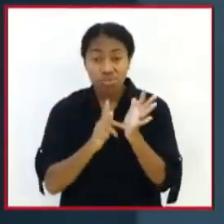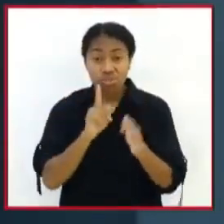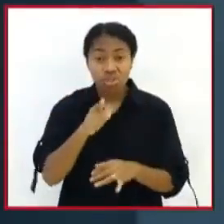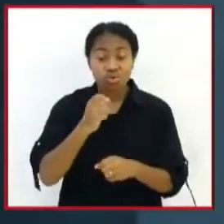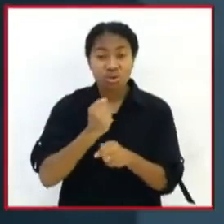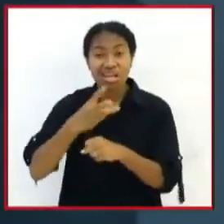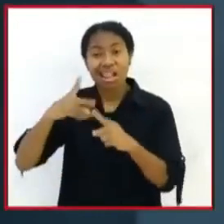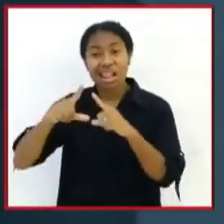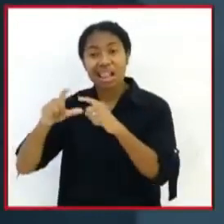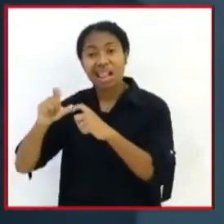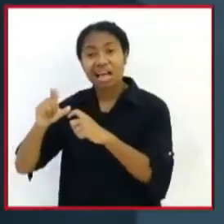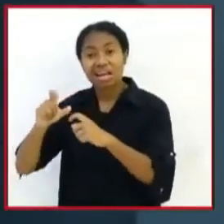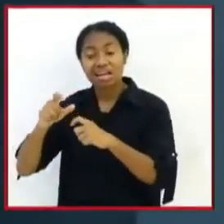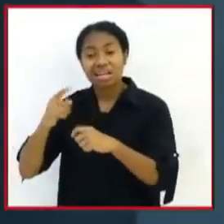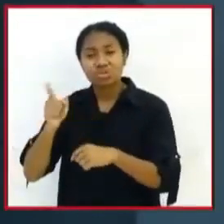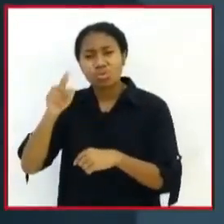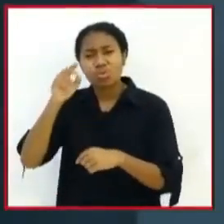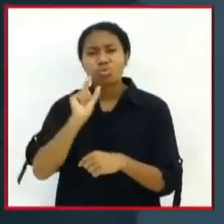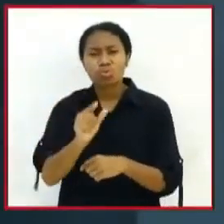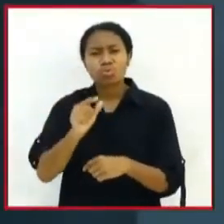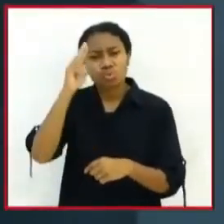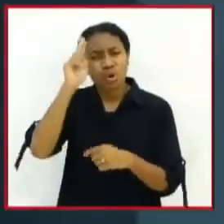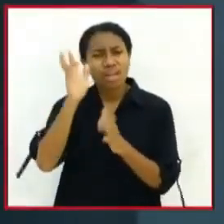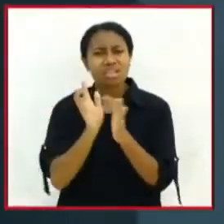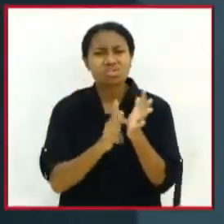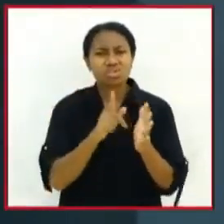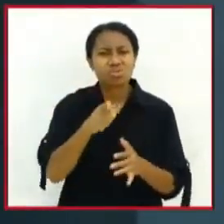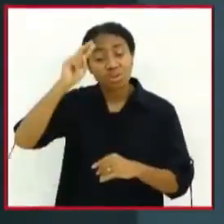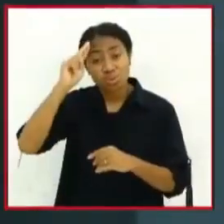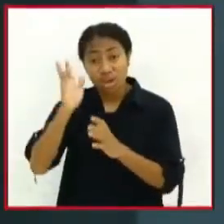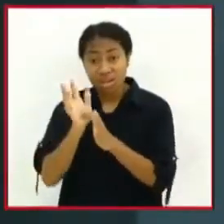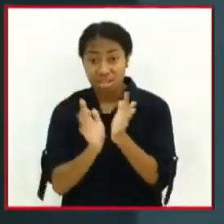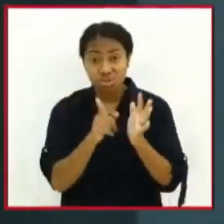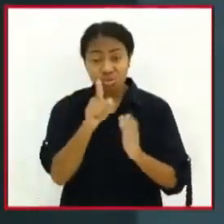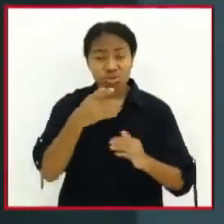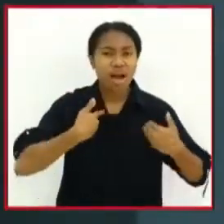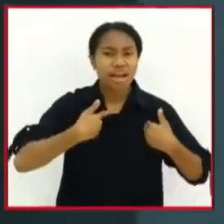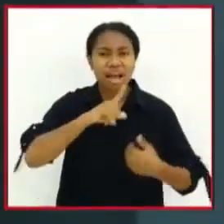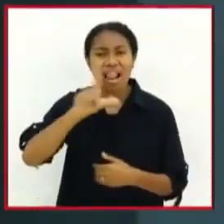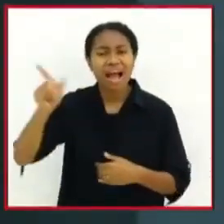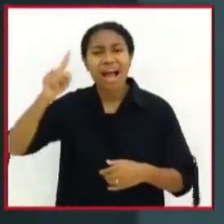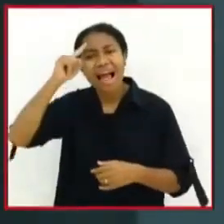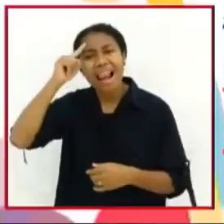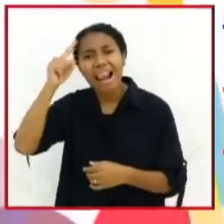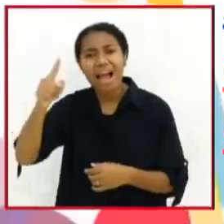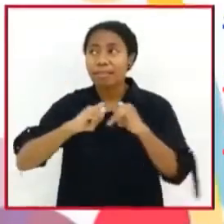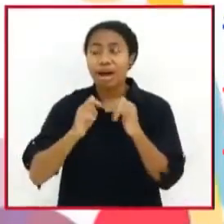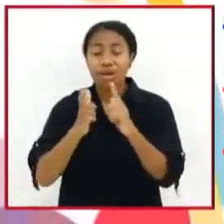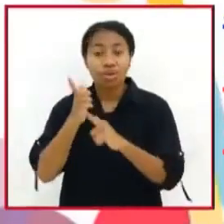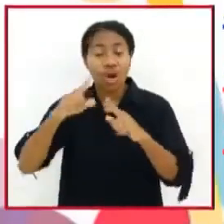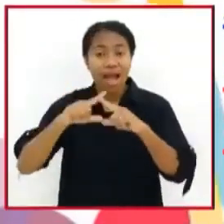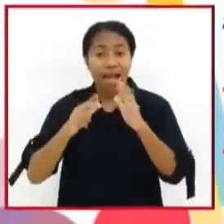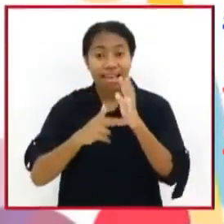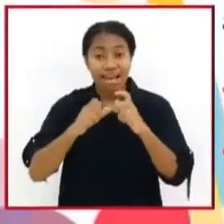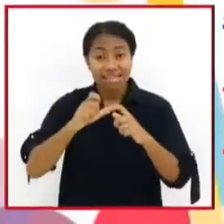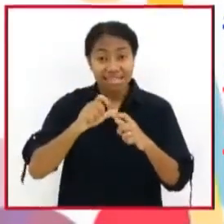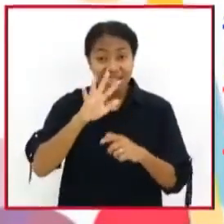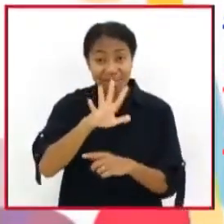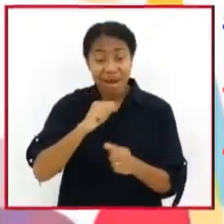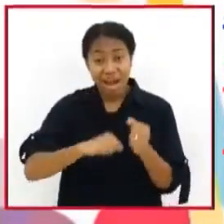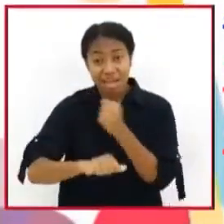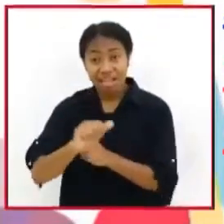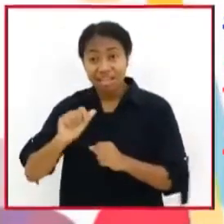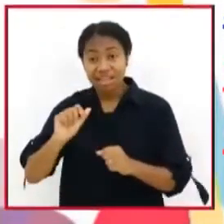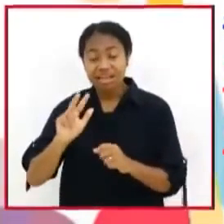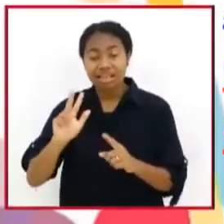yang digunakan oleh Yesus itu berarti Yesus adalah Allah seperti dalam Yohanes 5 ayat 18 sebab itu orang-orang